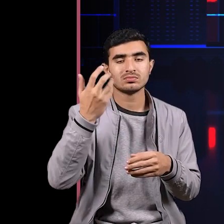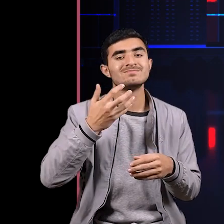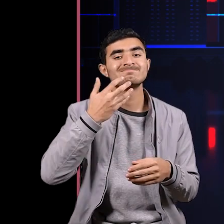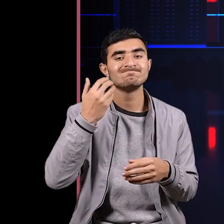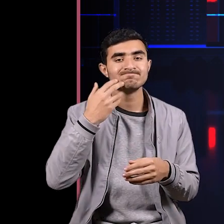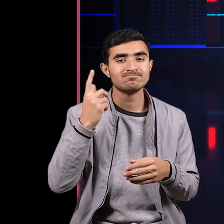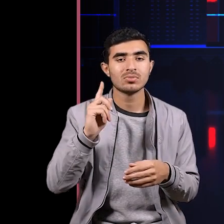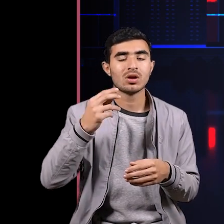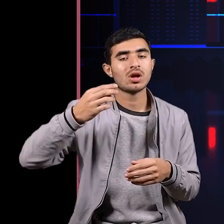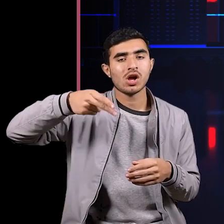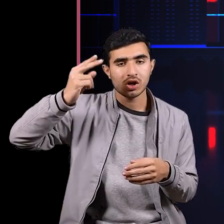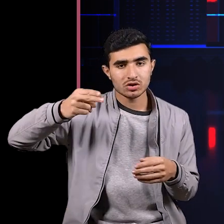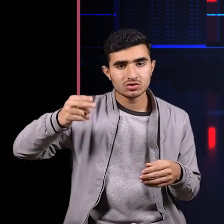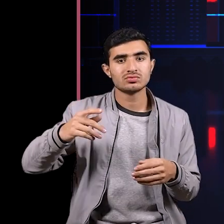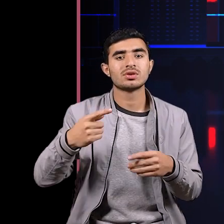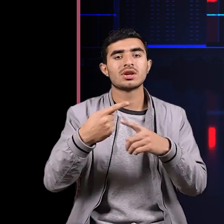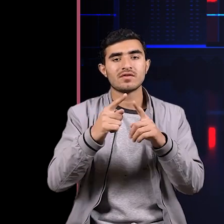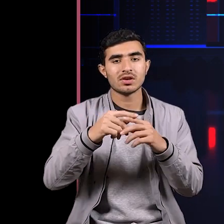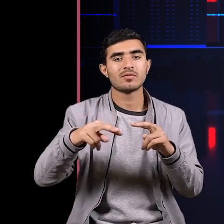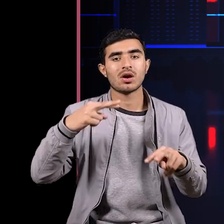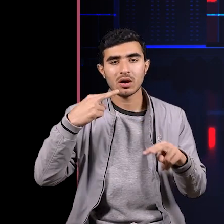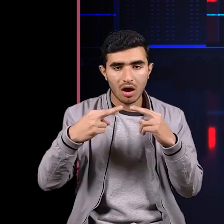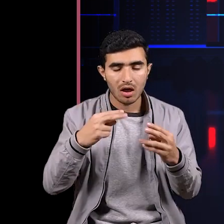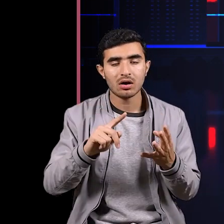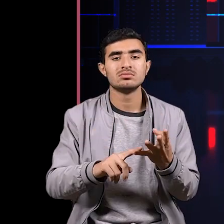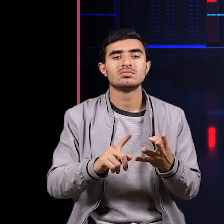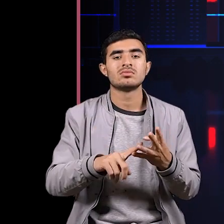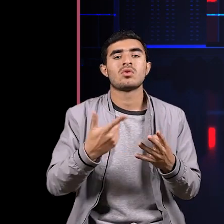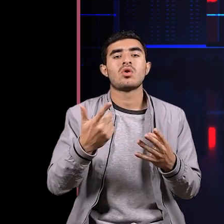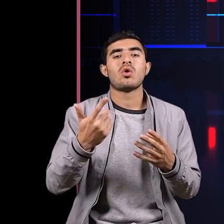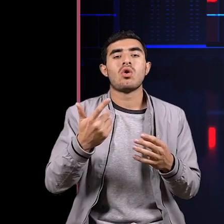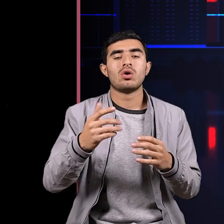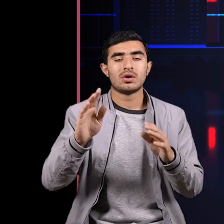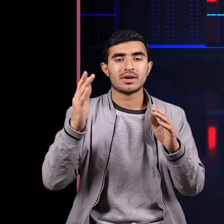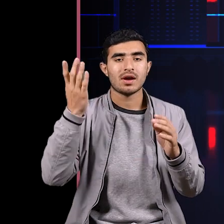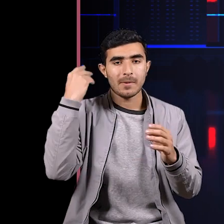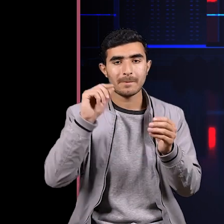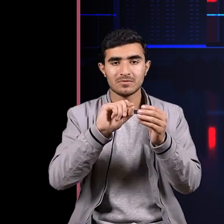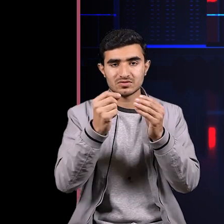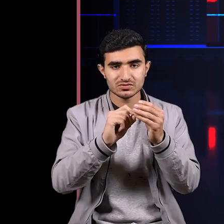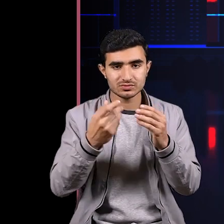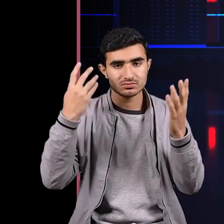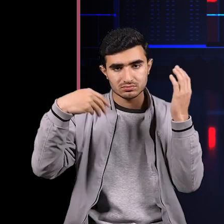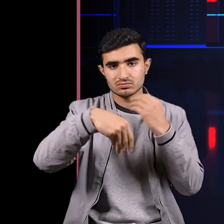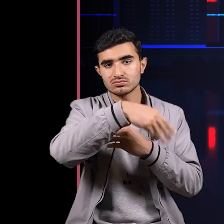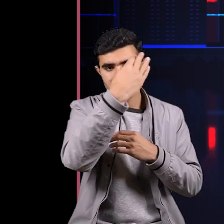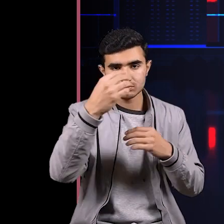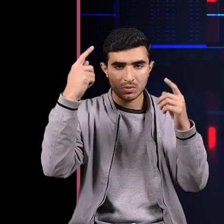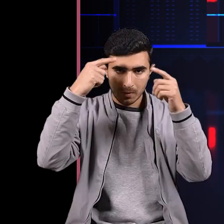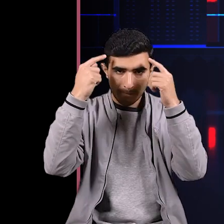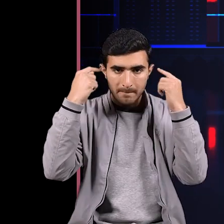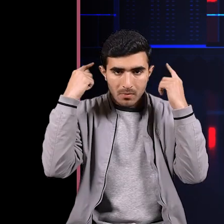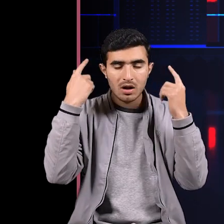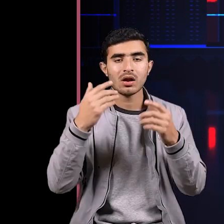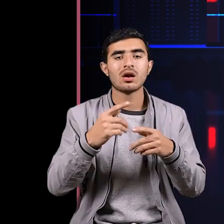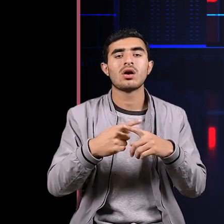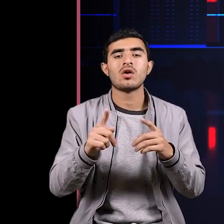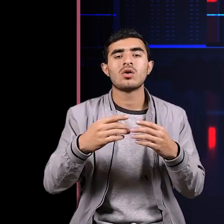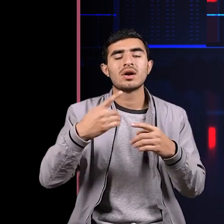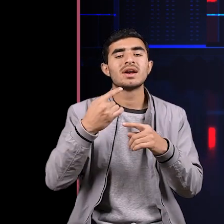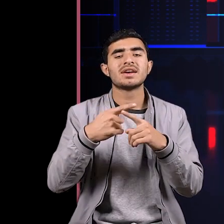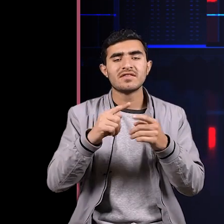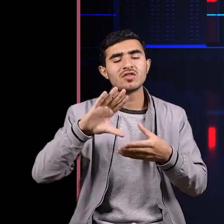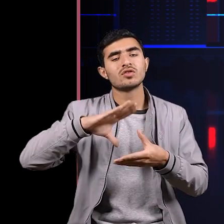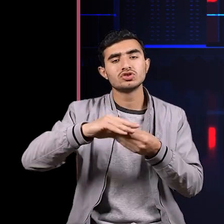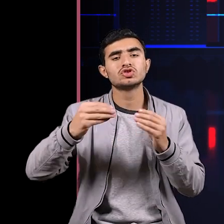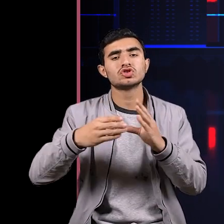करके, और कोशिश के बाद ही मंजिल आसान होती है, तो हमने उसको किया। और उसमें सिंध लिटरेचर फेस्टिवल में भी हमारी